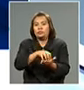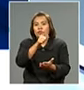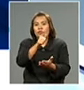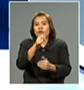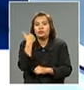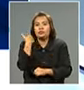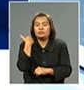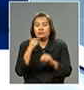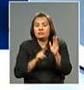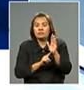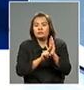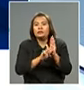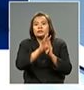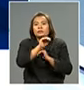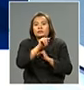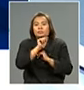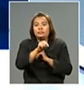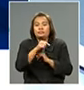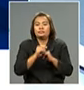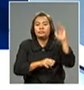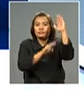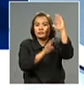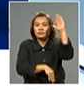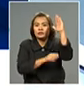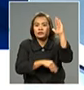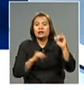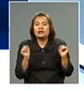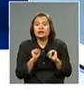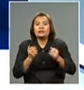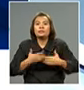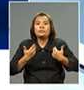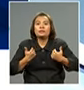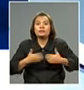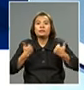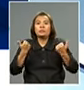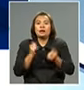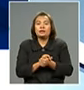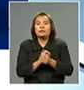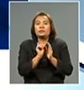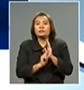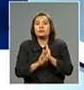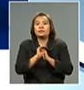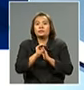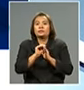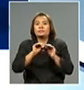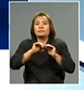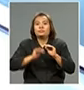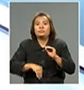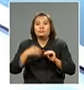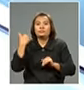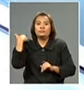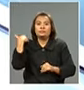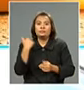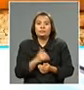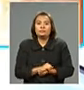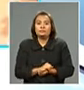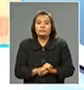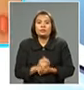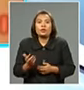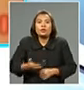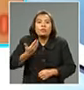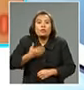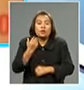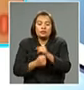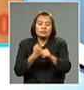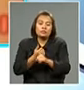ที่จะถึง40องศานะครับขณะที่ภาคใต้อากาศจะเย็นสบายกว่าด้วยอุณหภูมิสูงสุดที่ต่ำกว่า40องศาสำหรับข้อมูลการเข้าสู่หน้าร้อนปีที่แล้วนะครับเ